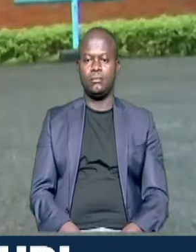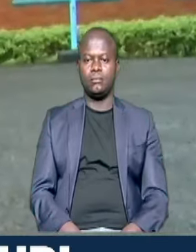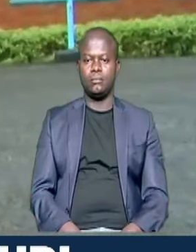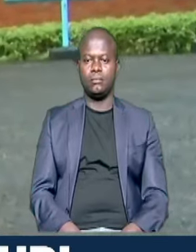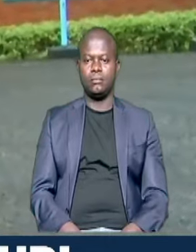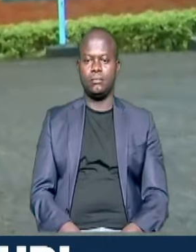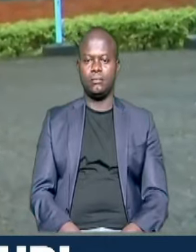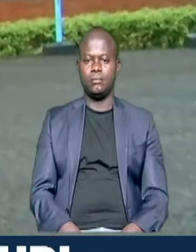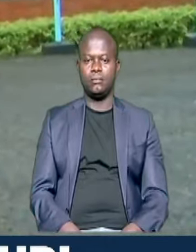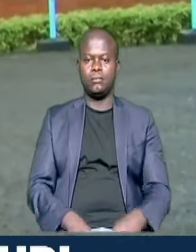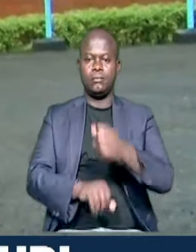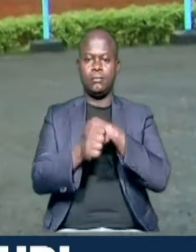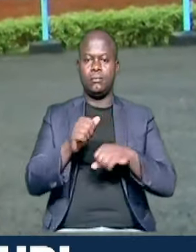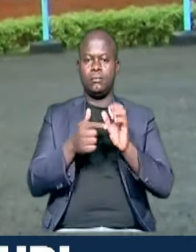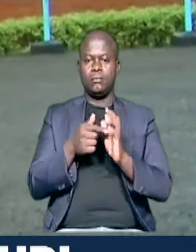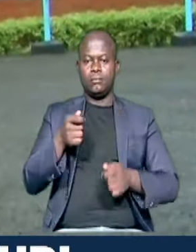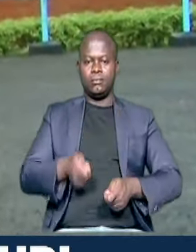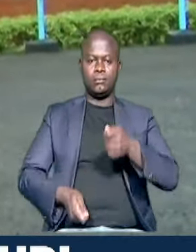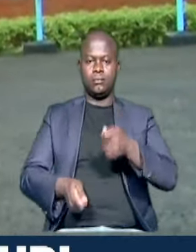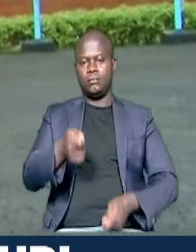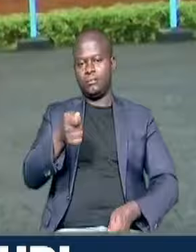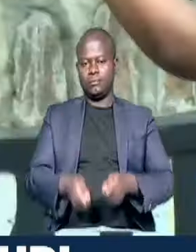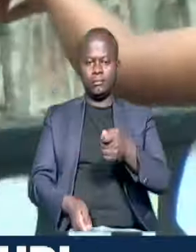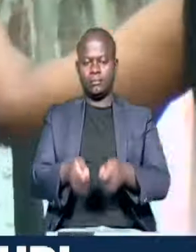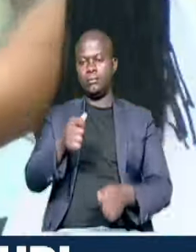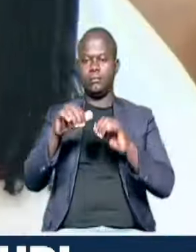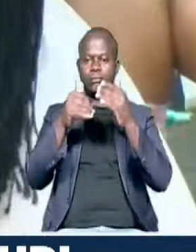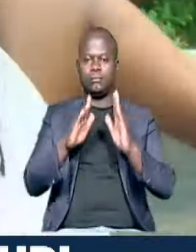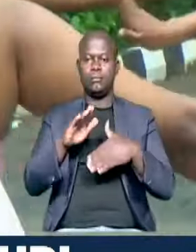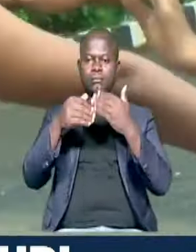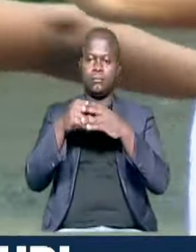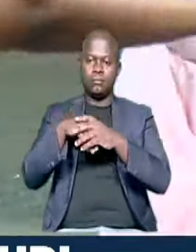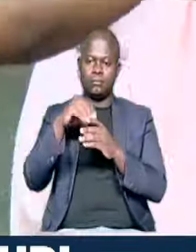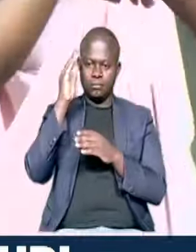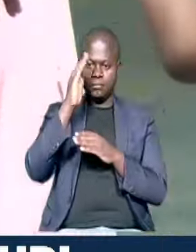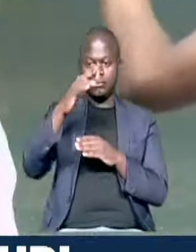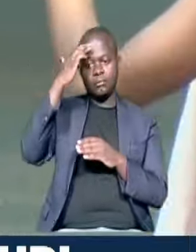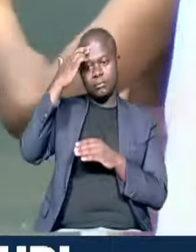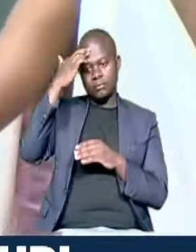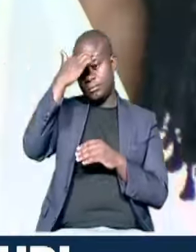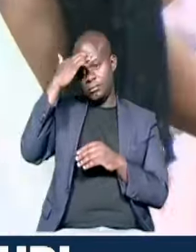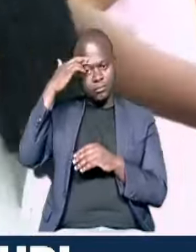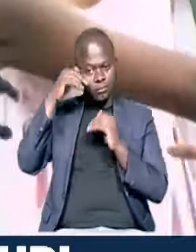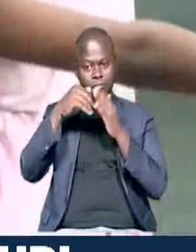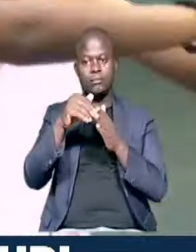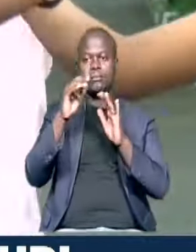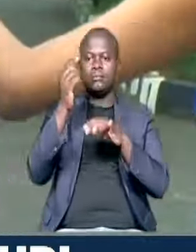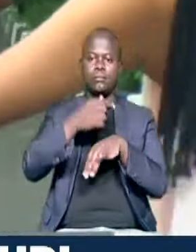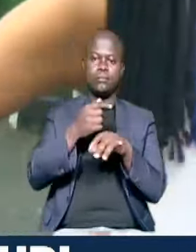ni ibikorwa kandi byaranzwe na karasisi imbyino udukino n'indirimbo byose biri mu murongo wo kwibukiranya impamvu yo kwizihiza umunsi